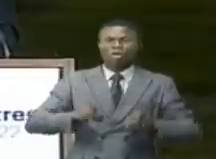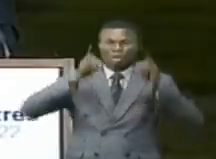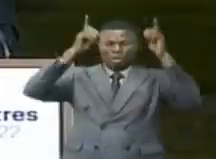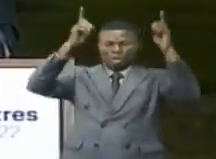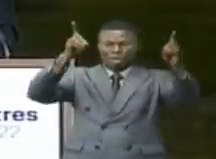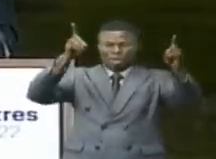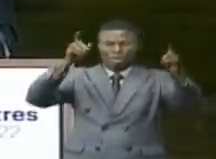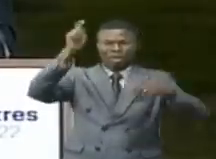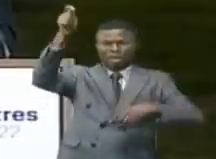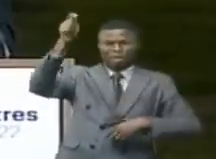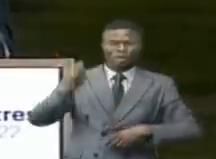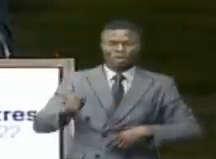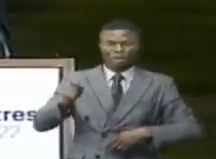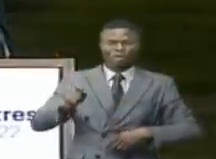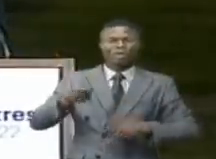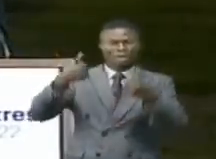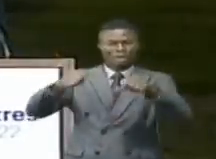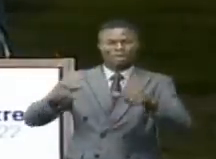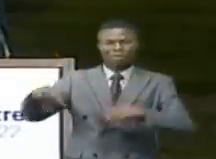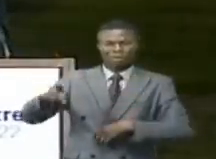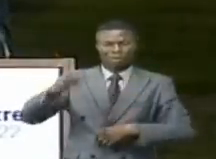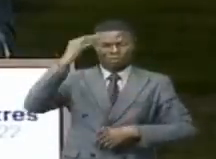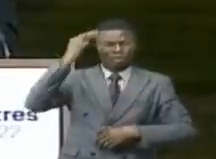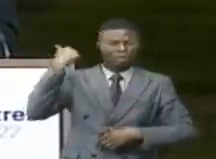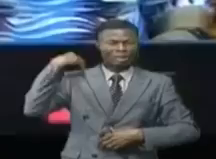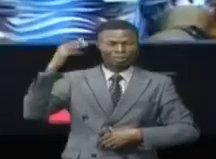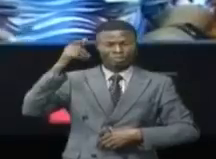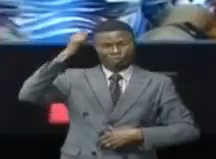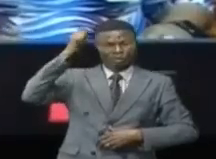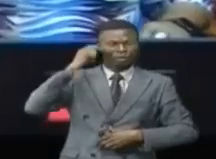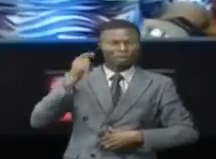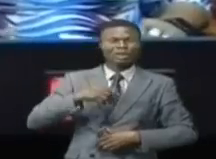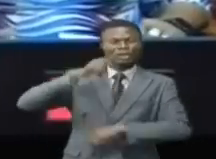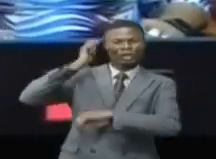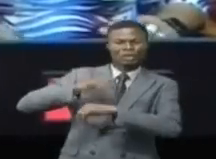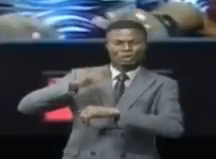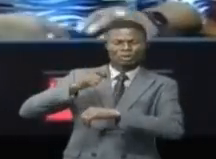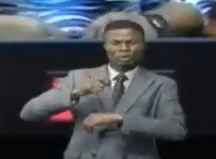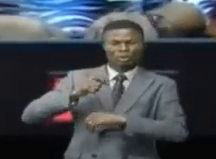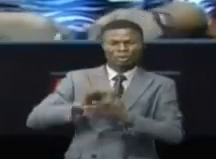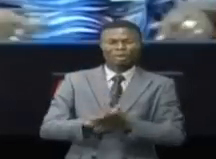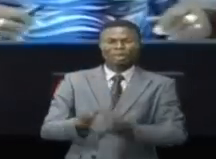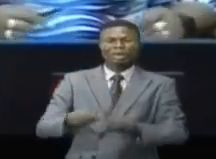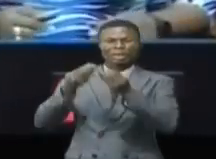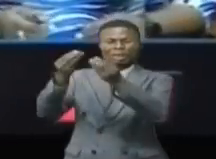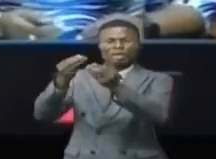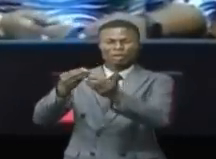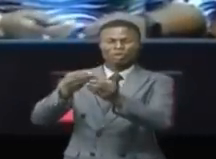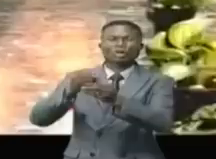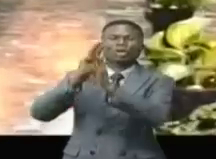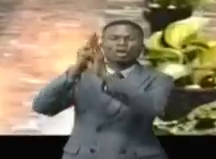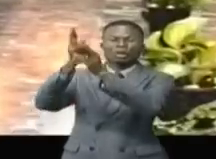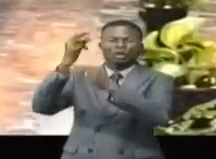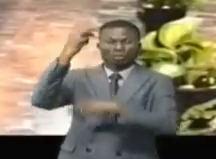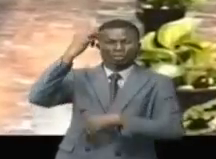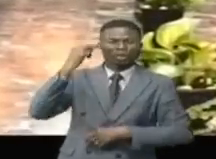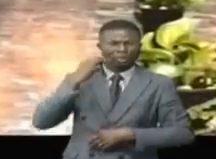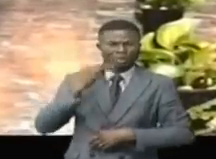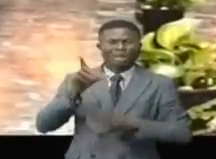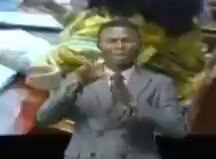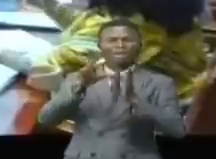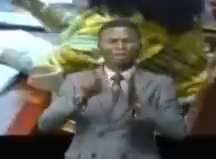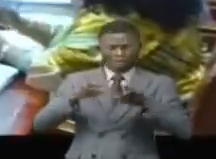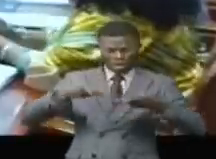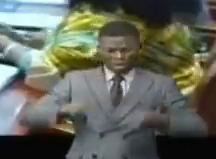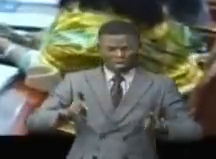de siège. La ministre d'État, ministre de la Justice et garde des Sceaux a soumis au Conseil le projet de loi autorisant